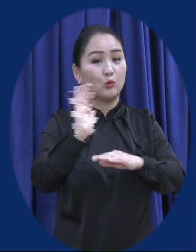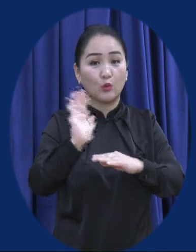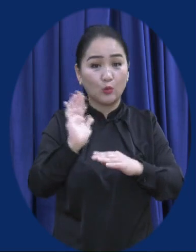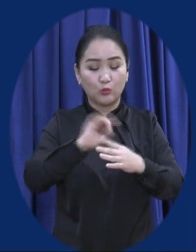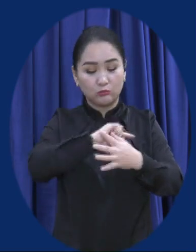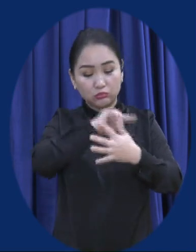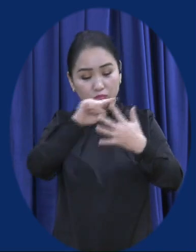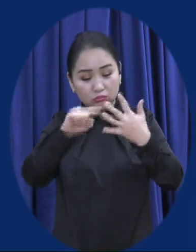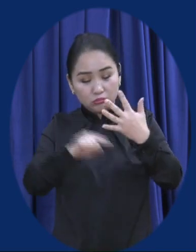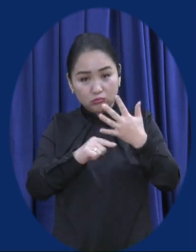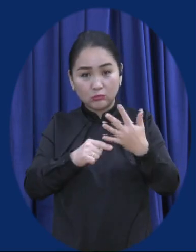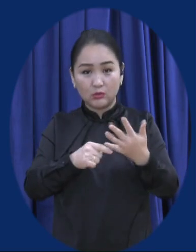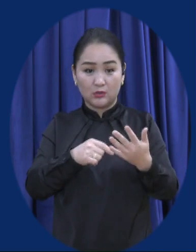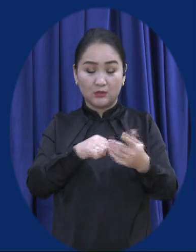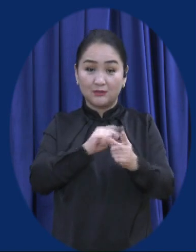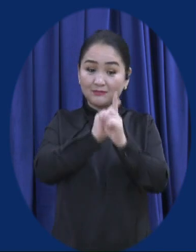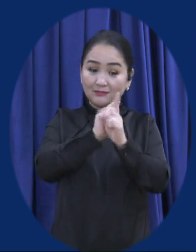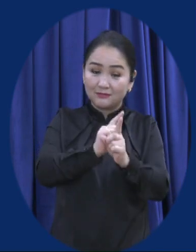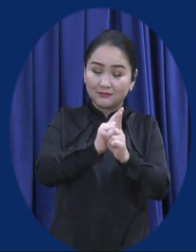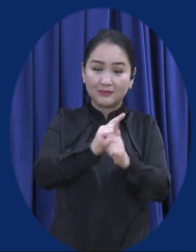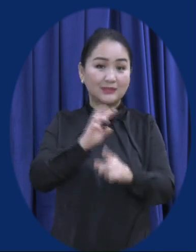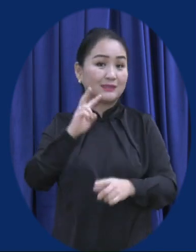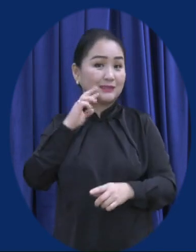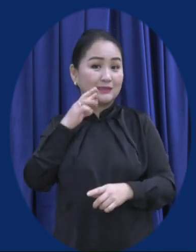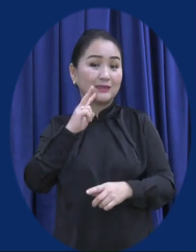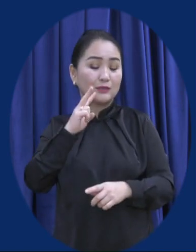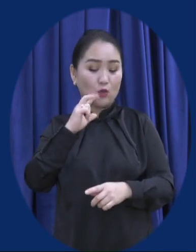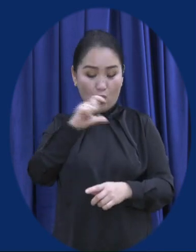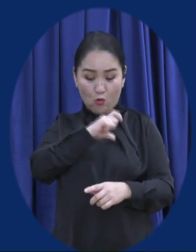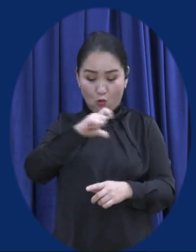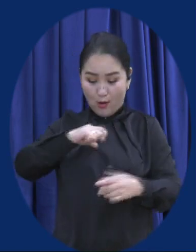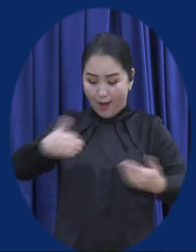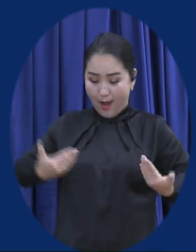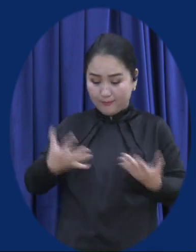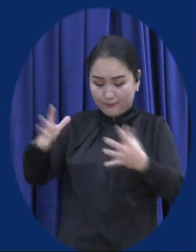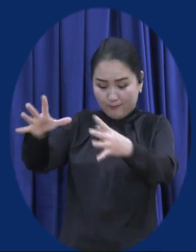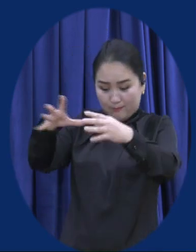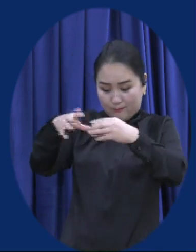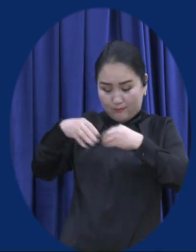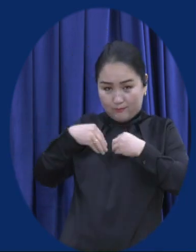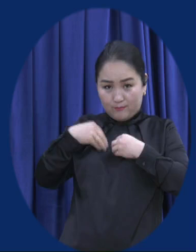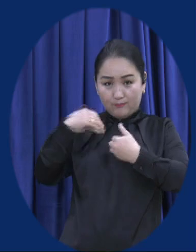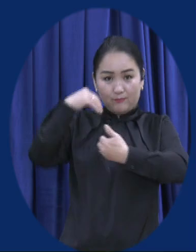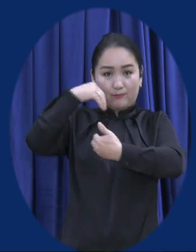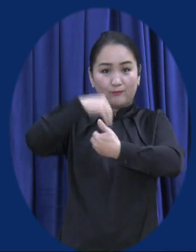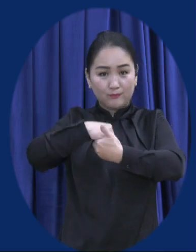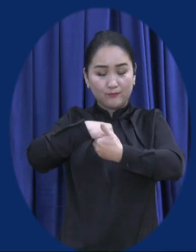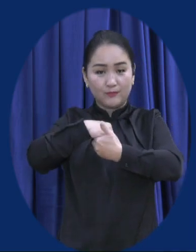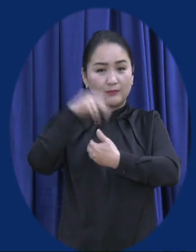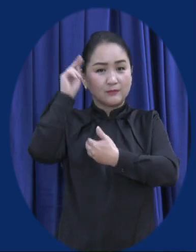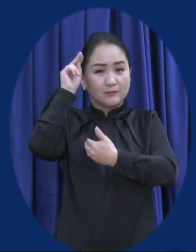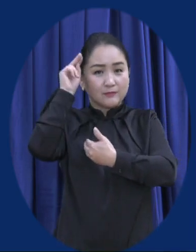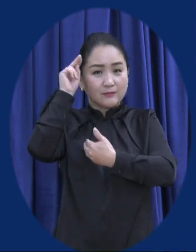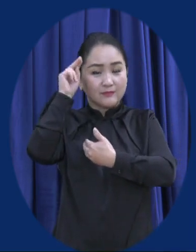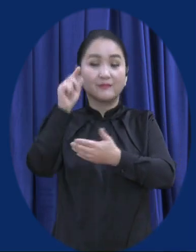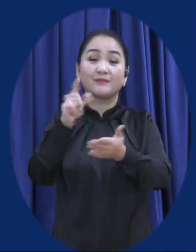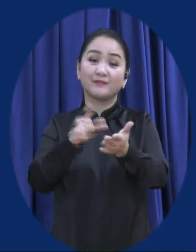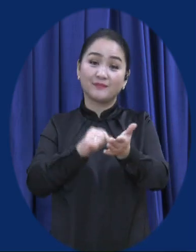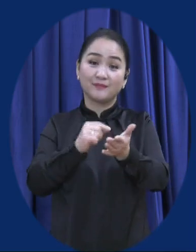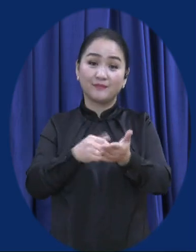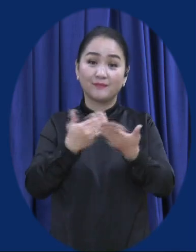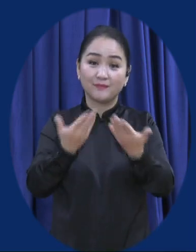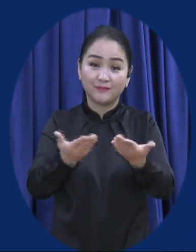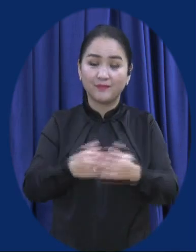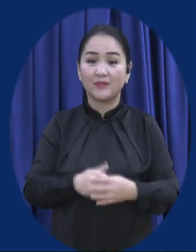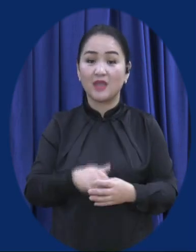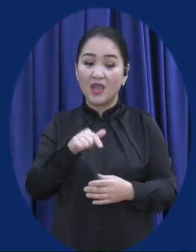гих мэтлэн энэ одоо зөвлөмжүүдийг бол байнга одоо бид нэр өөрсийнхөө амьдралын шин хэв маяг болгон хөвшүүлэх шаардлагатай байна. Тэгэхээр